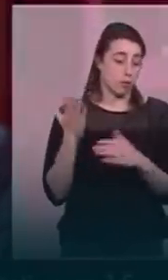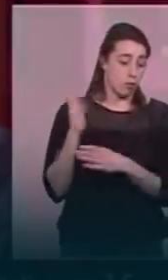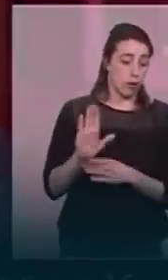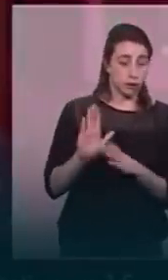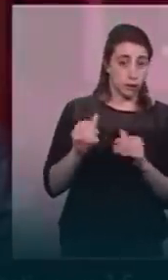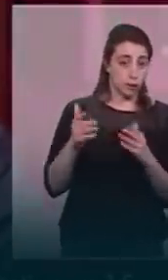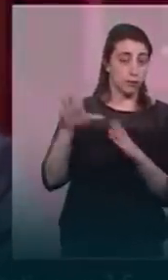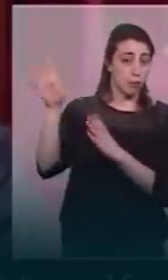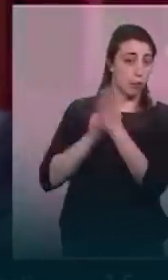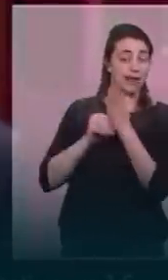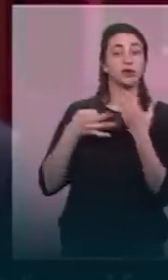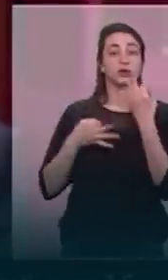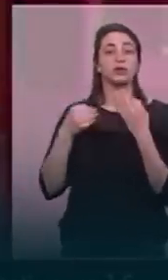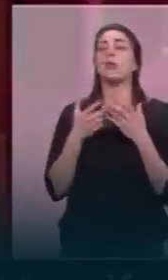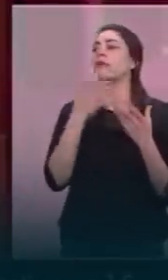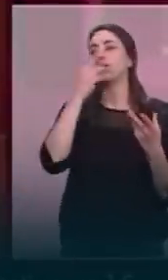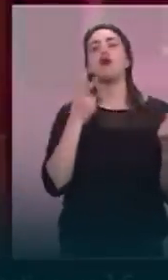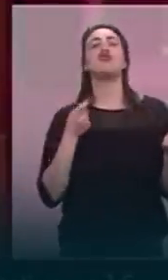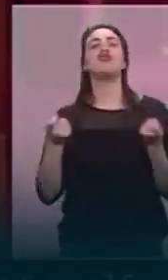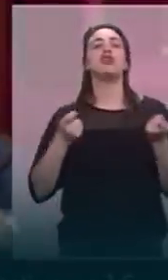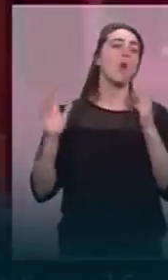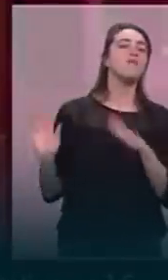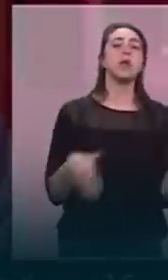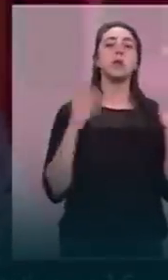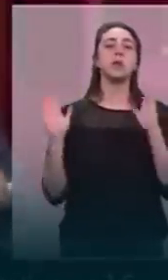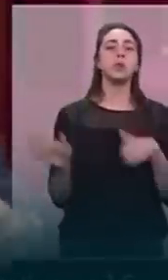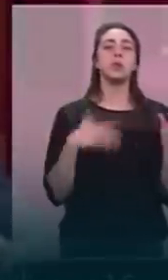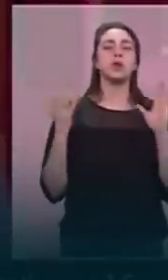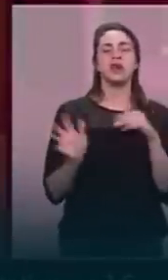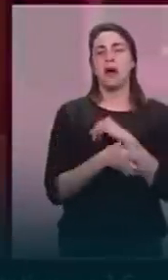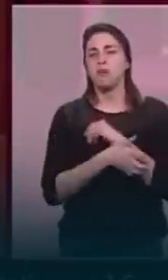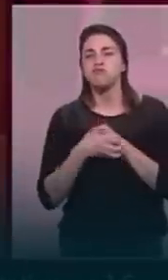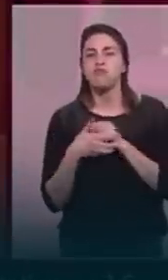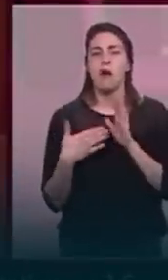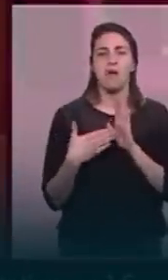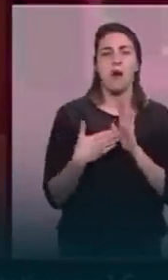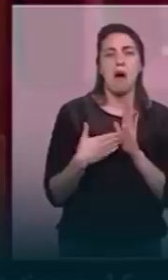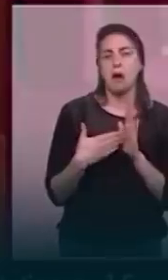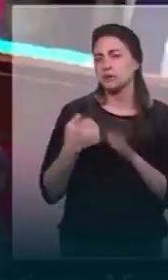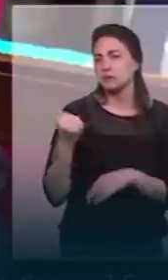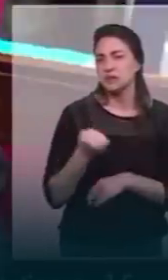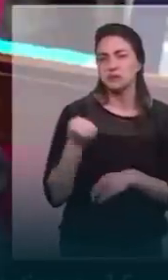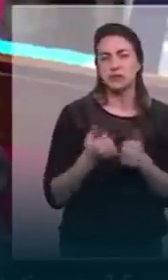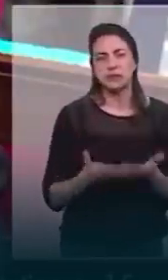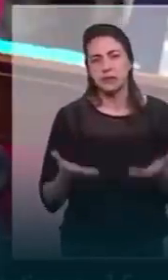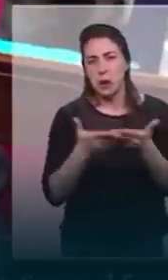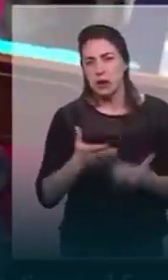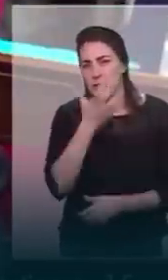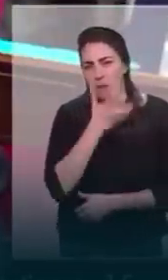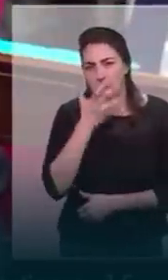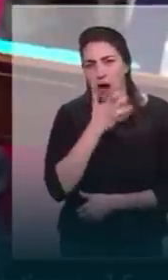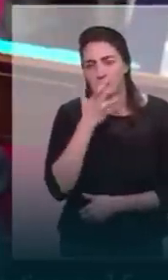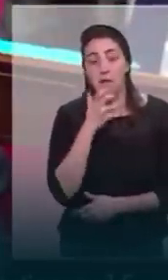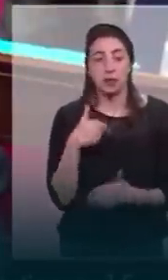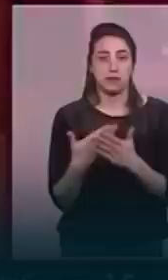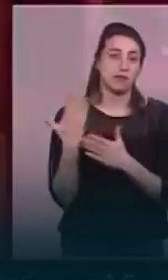qui considère tout ça comme étant de la gestion de flux, de la précarisation que vous perpétuez. Et c'est précisément ce que dénonce la tribune